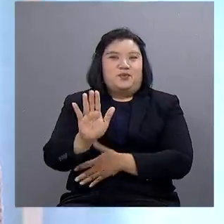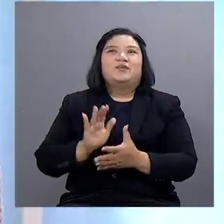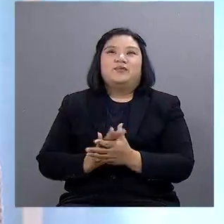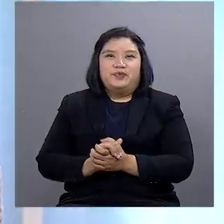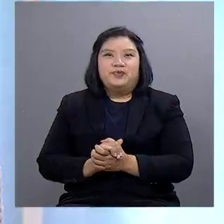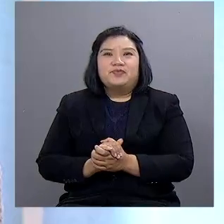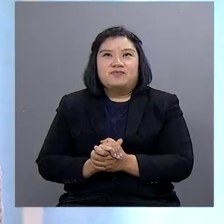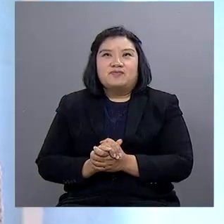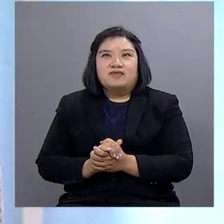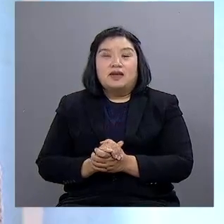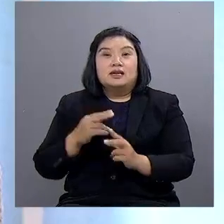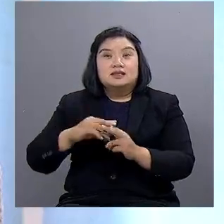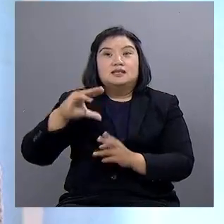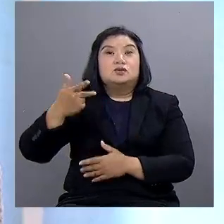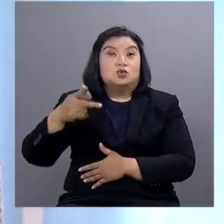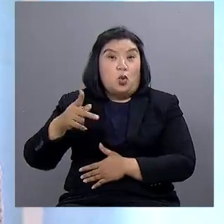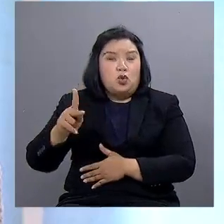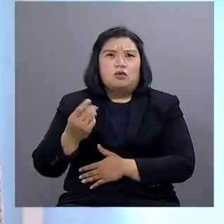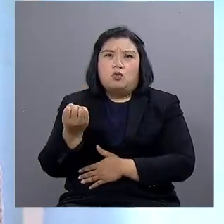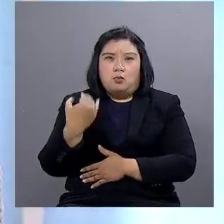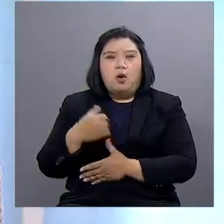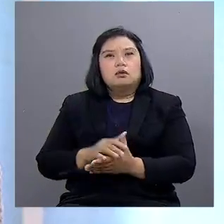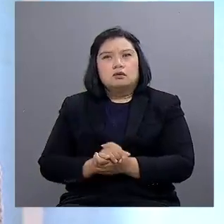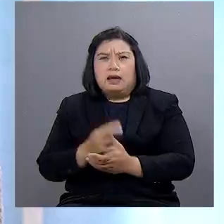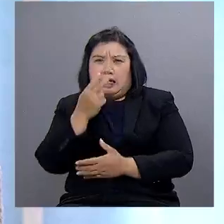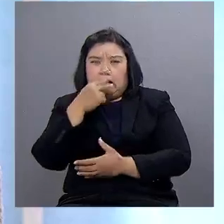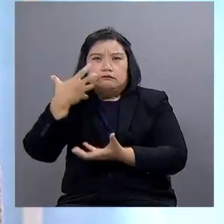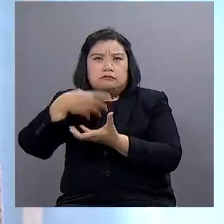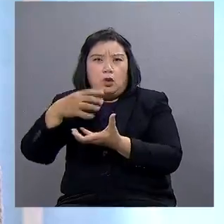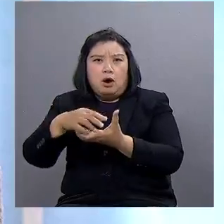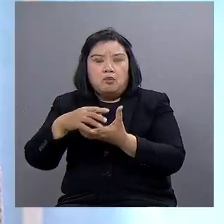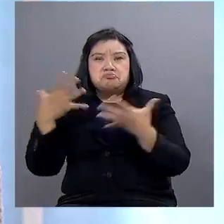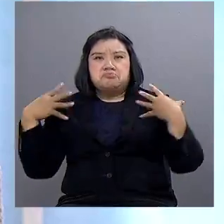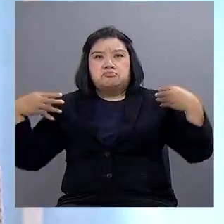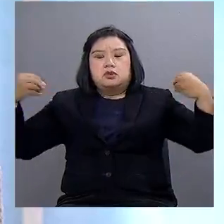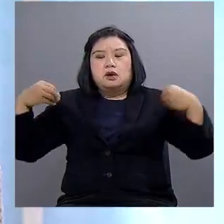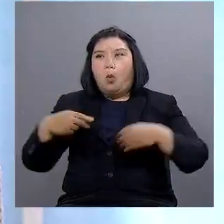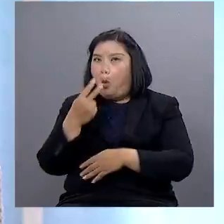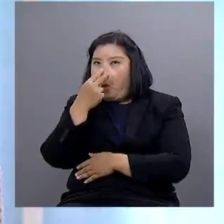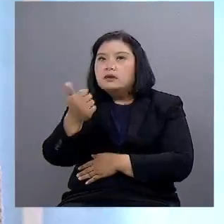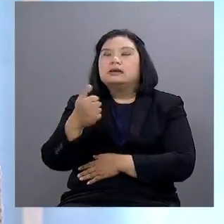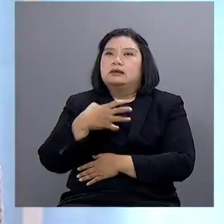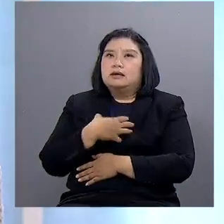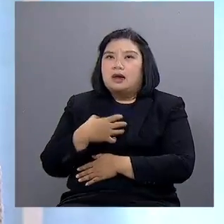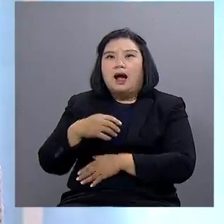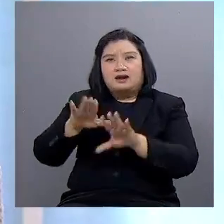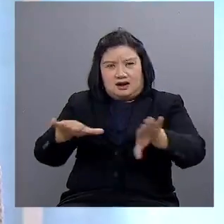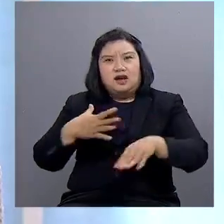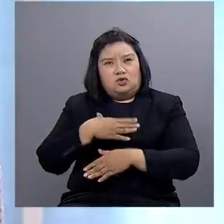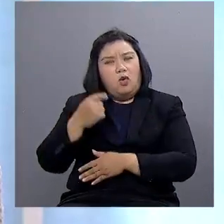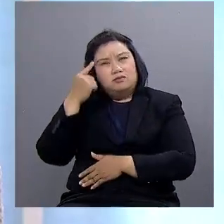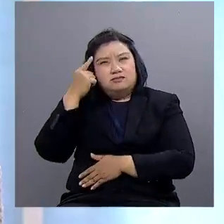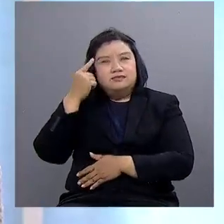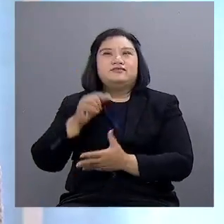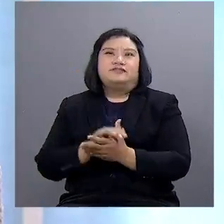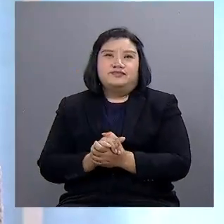โชคด้วยนะฮะบอกว่ารามาวตารที่เป็นธรรมะแบบนี้หายากนะครับ อยากเอาไปให้เด็กๆได้ชมน่าจะชอบกันนะแล้วก็มีคุณยีโก